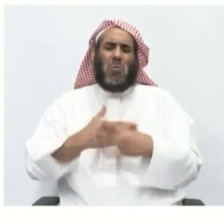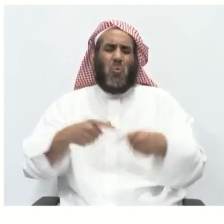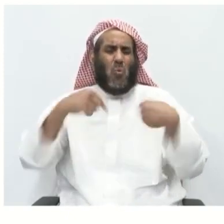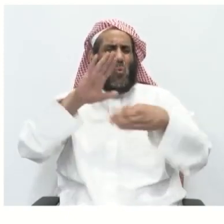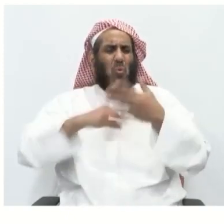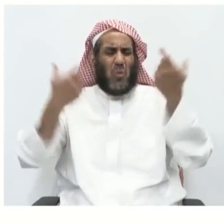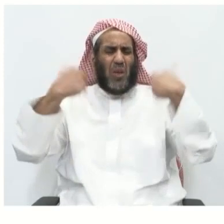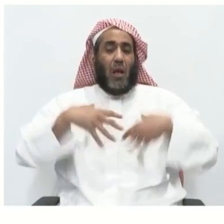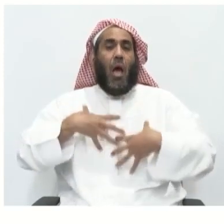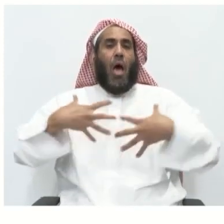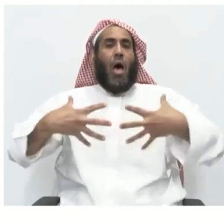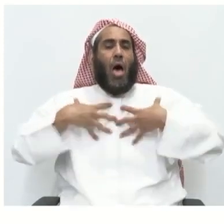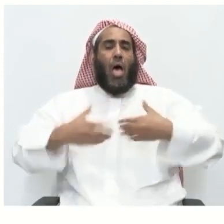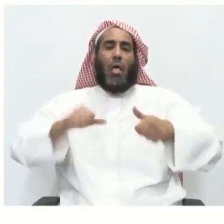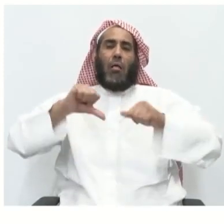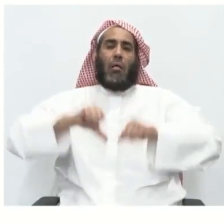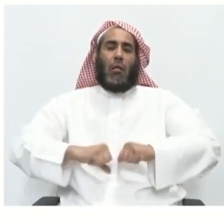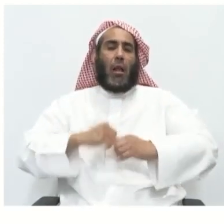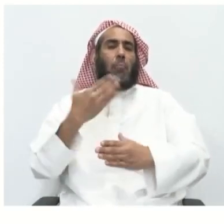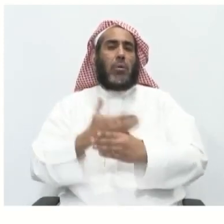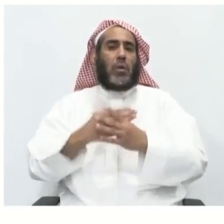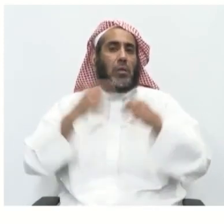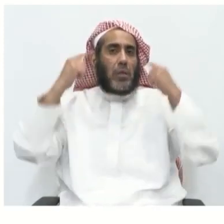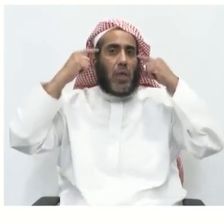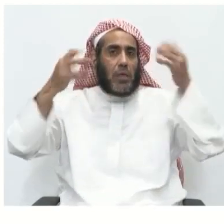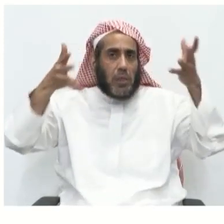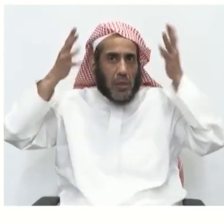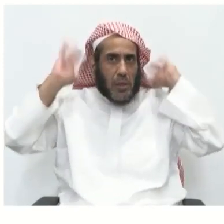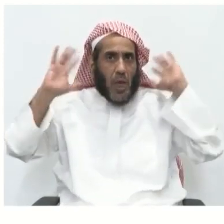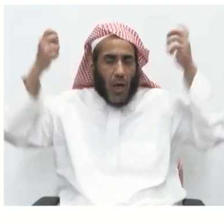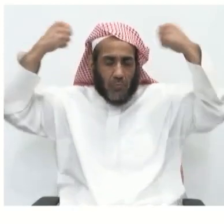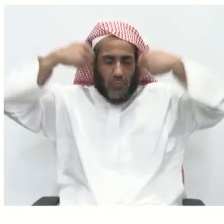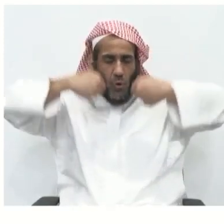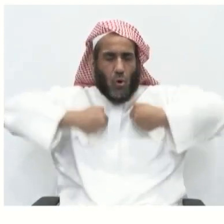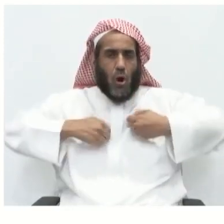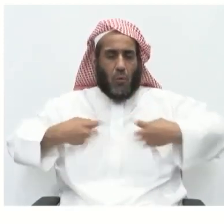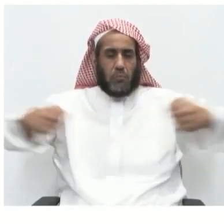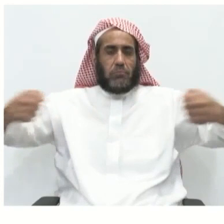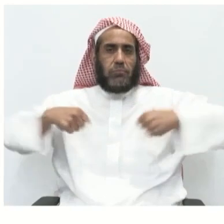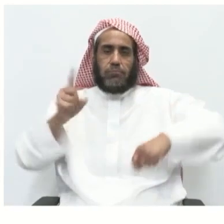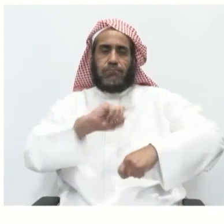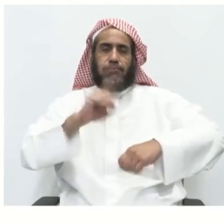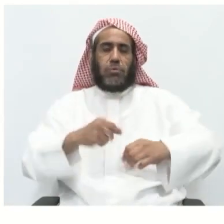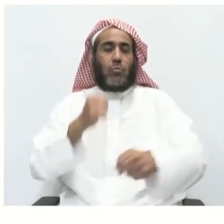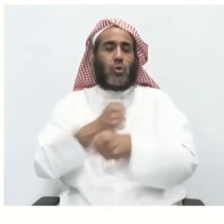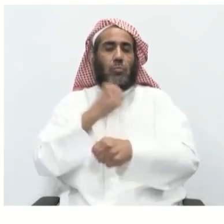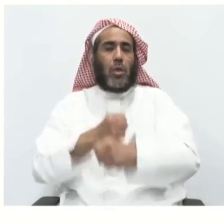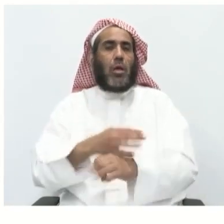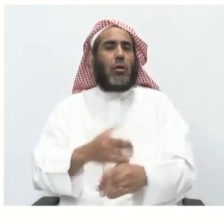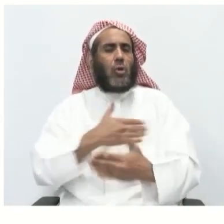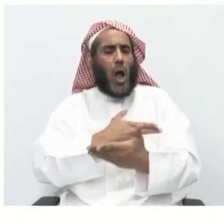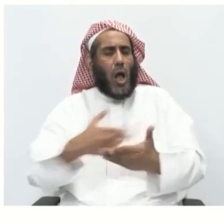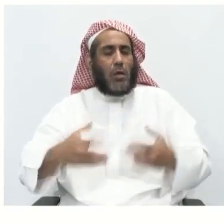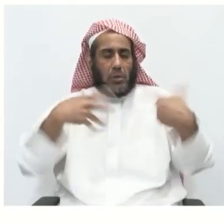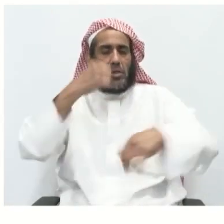للجهاز التنفسي لابد ايضا من تغطيه الشعر عدم لبس الملابس الفضفاضه لابد من تطبيق اجراءات السلامه